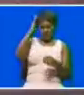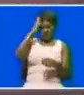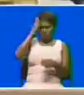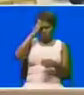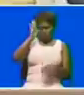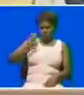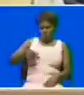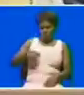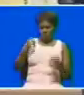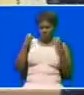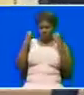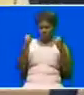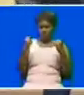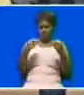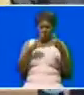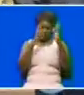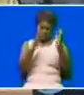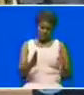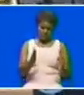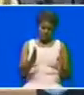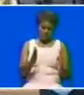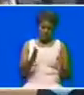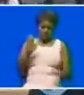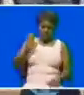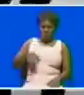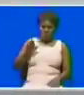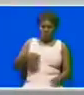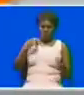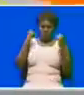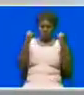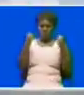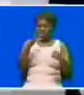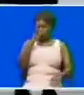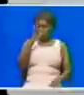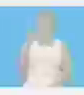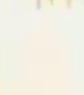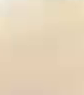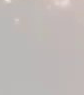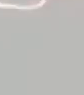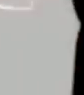Mwanamke Ngangari. Carol Nderi katika makala ya Mwanamke Ngangari, Nyeri.